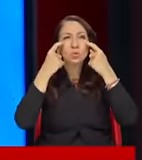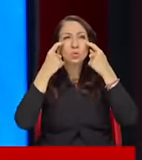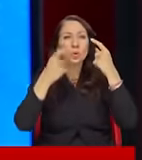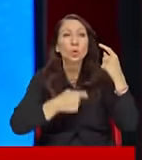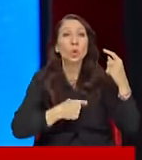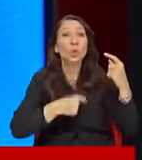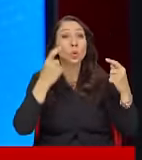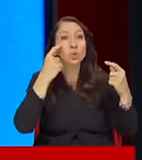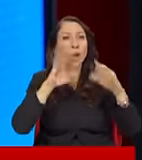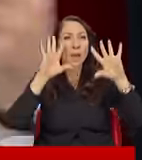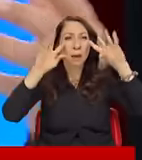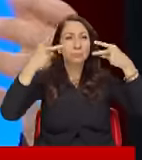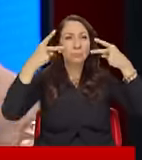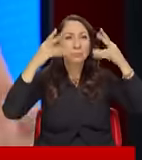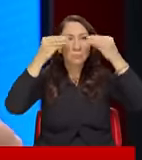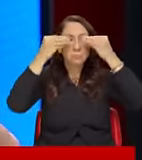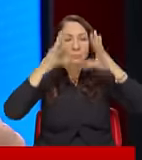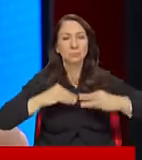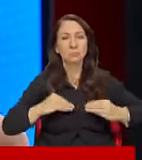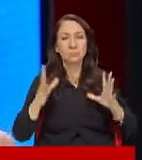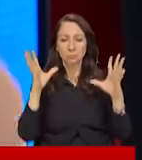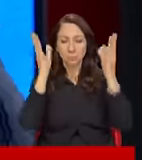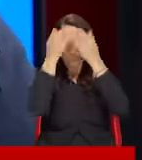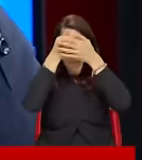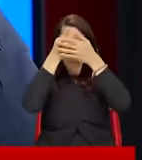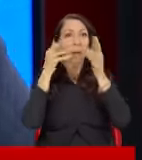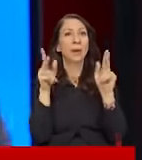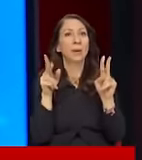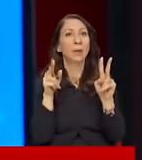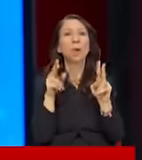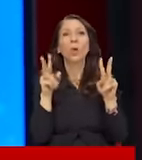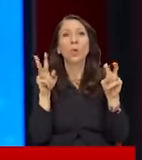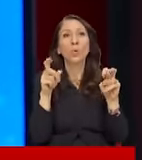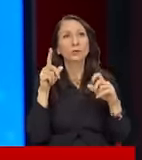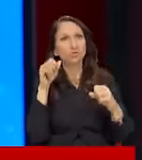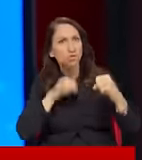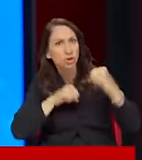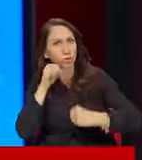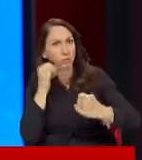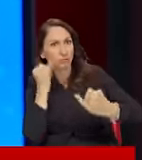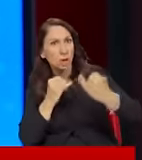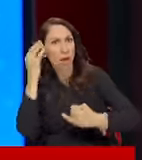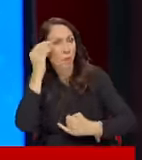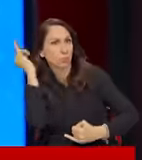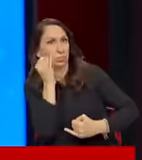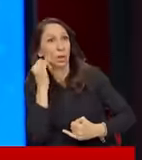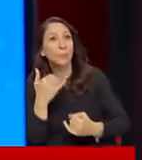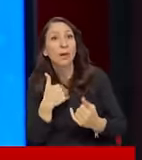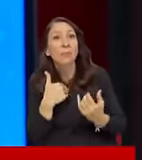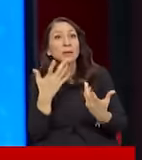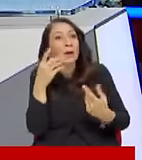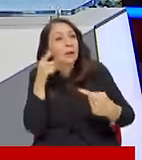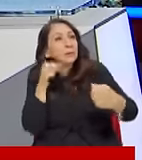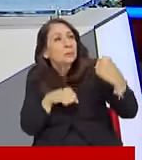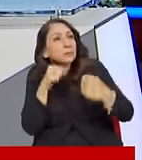gönül gözünü, her şeyini kapatıyor. Zihnini kapatıyor. Ve mesele şey, bir çatışma. Yani Ekrem'le çatışıyor. Ya benimle niye